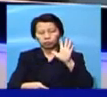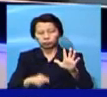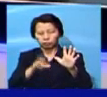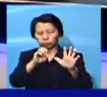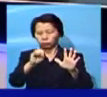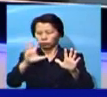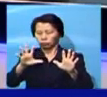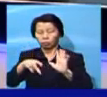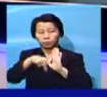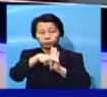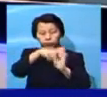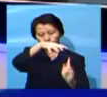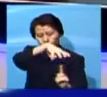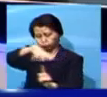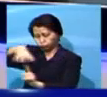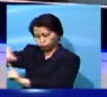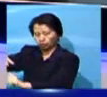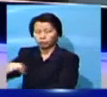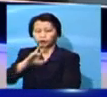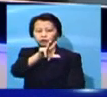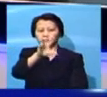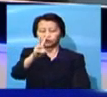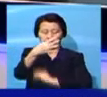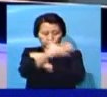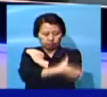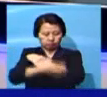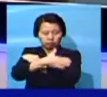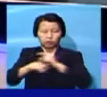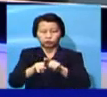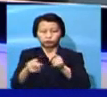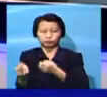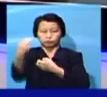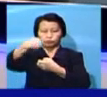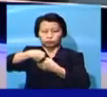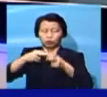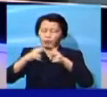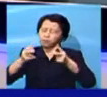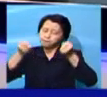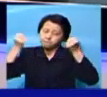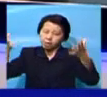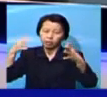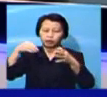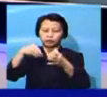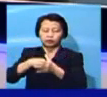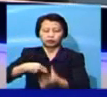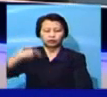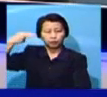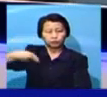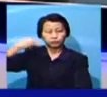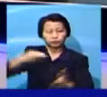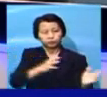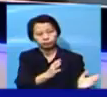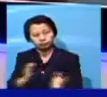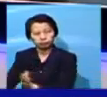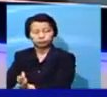mengetengahkan dari 36 negara sebagai penyertaan paling ramai dalam sejarah